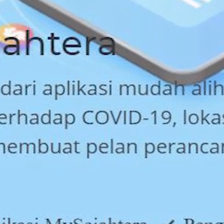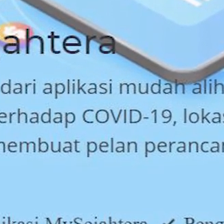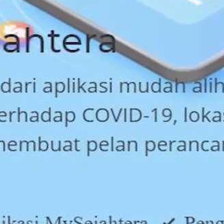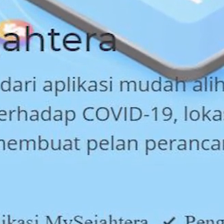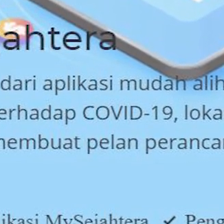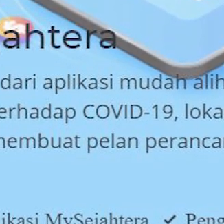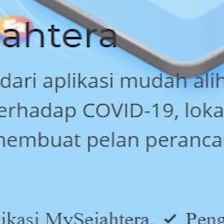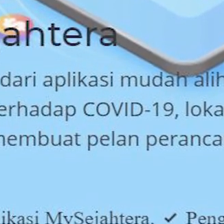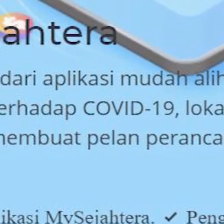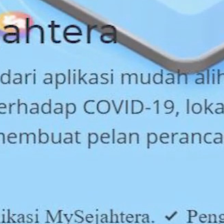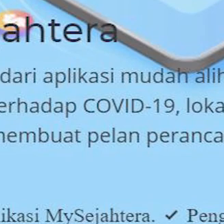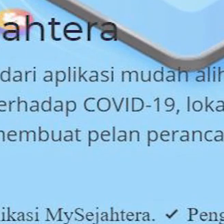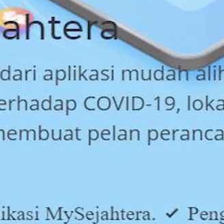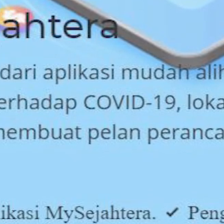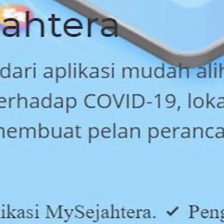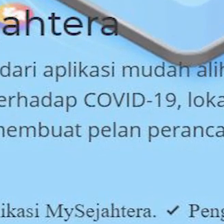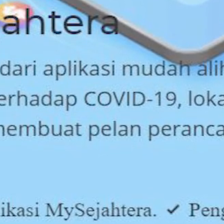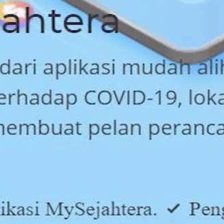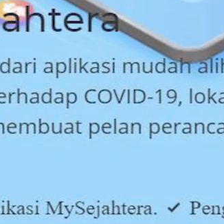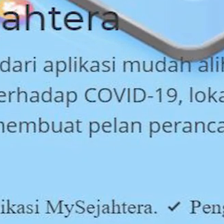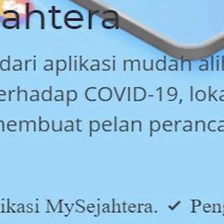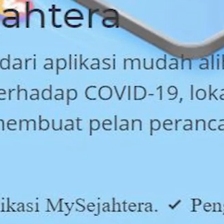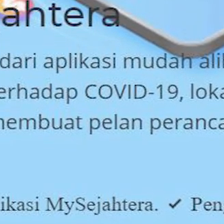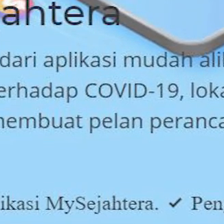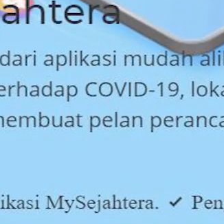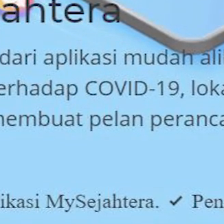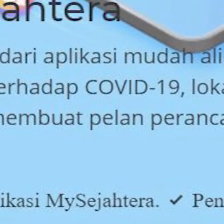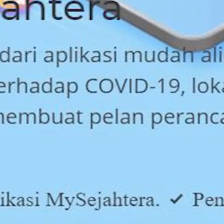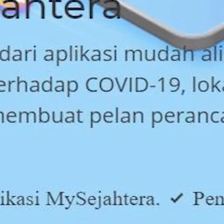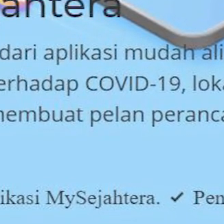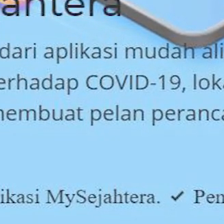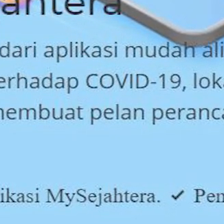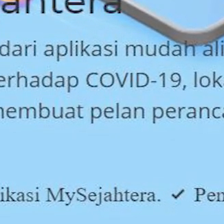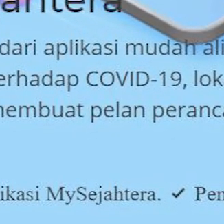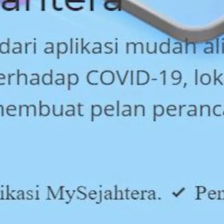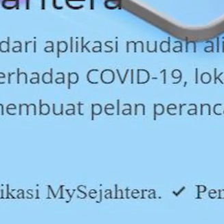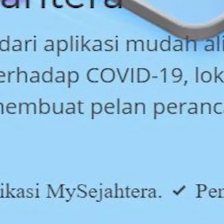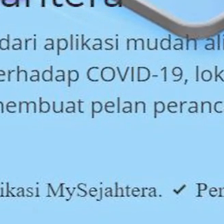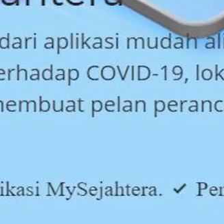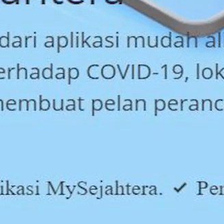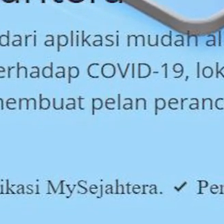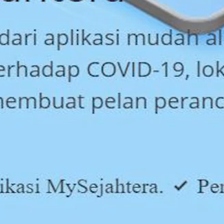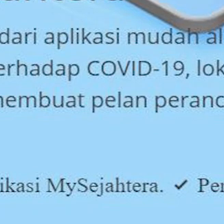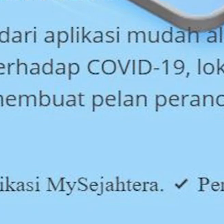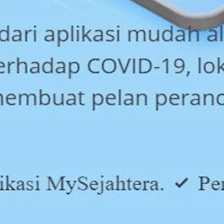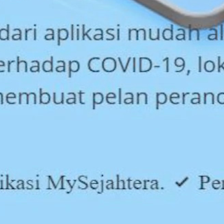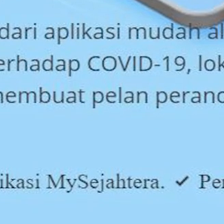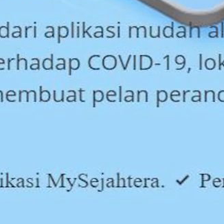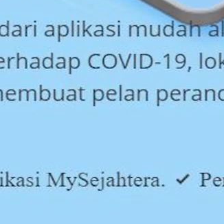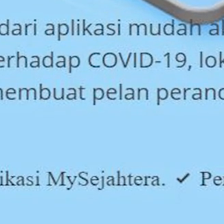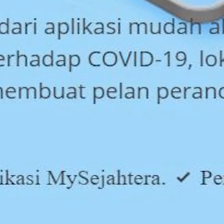ini untuk mendapatkan QR code bagi mereka tidak perlu lagi menulis